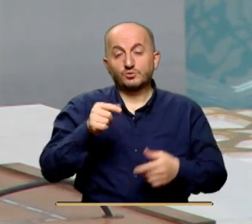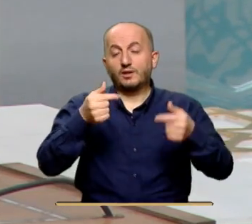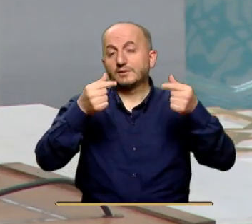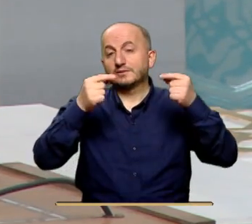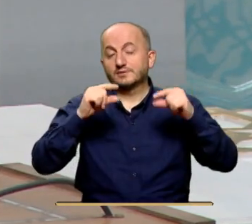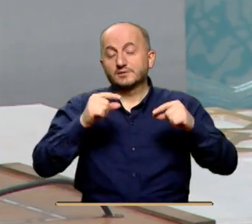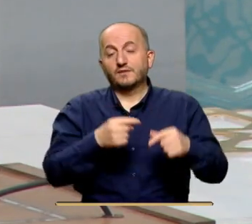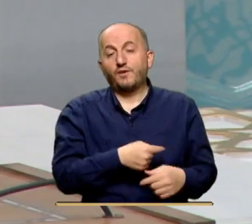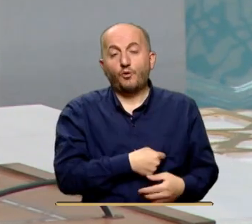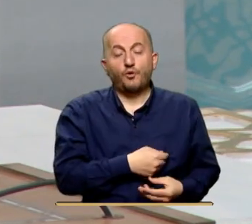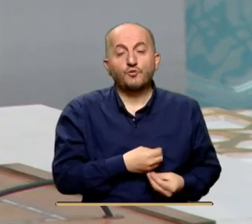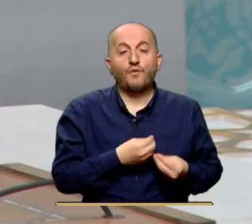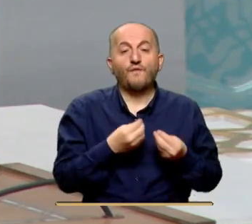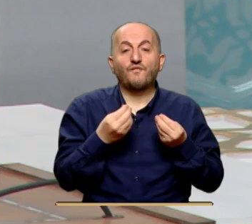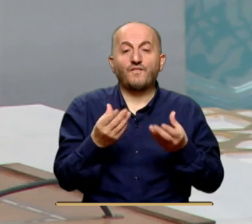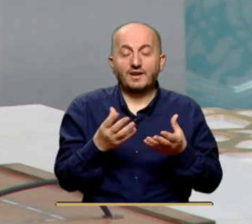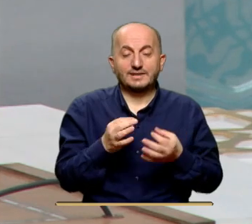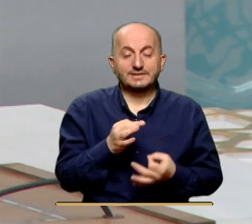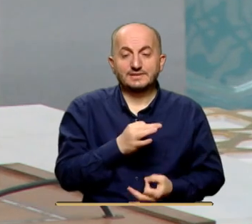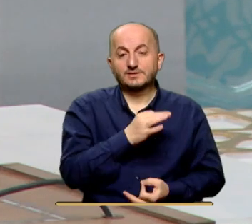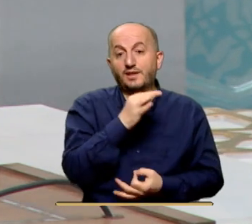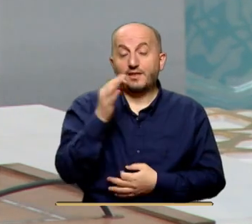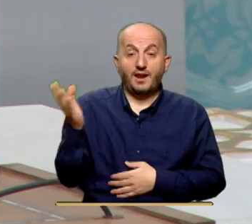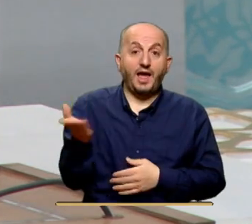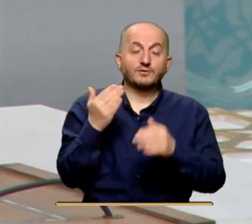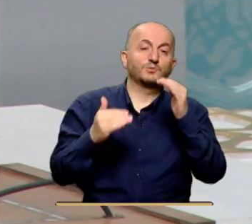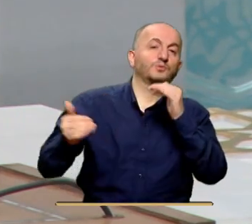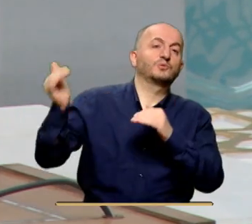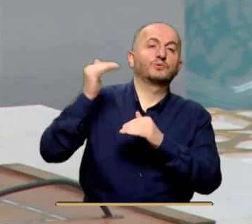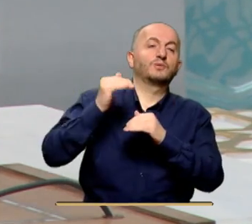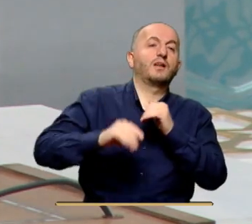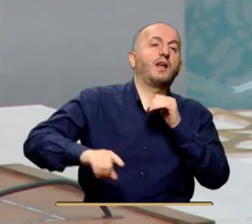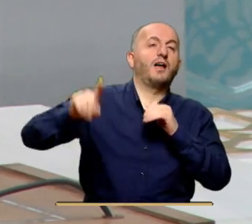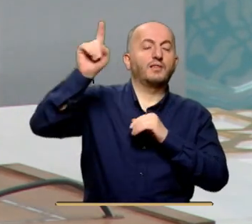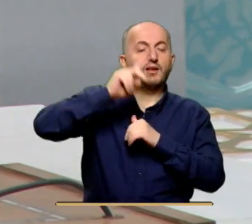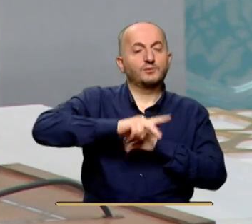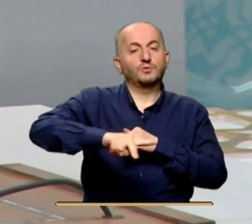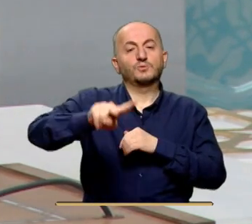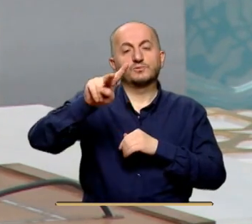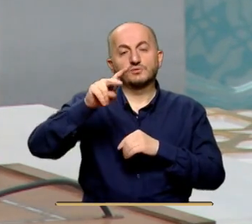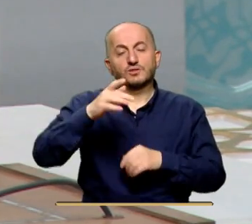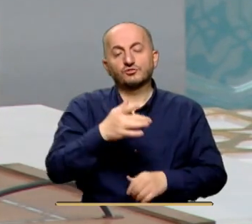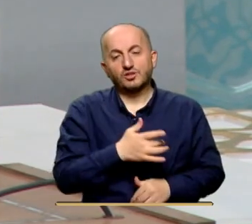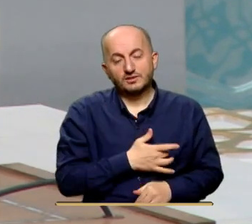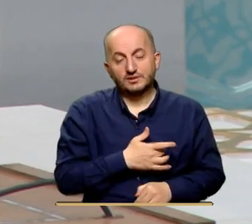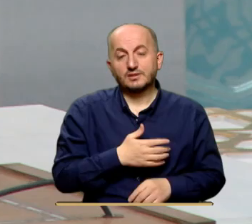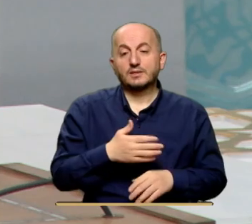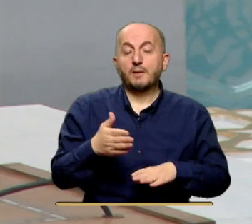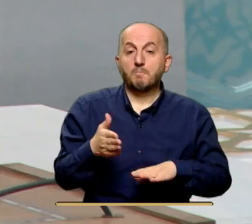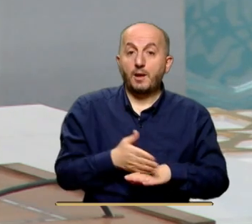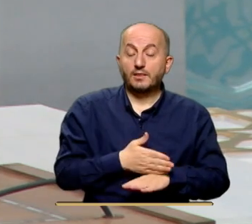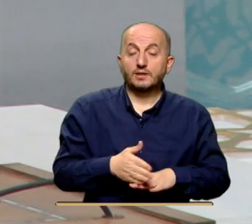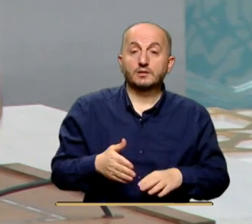şerifine gönül veren, insanların en üstünü Allah yolunda canıyla ve